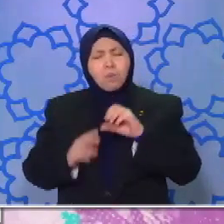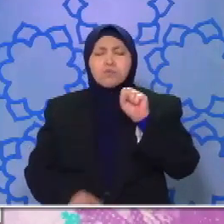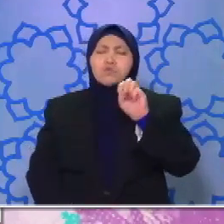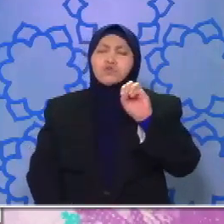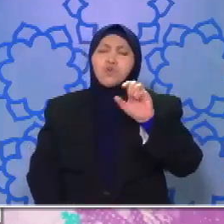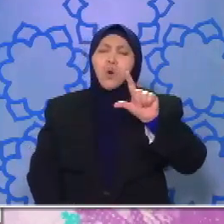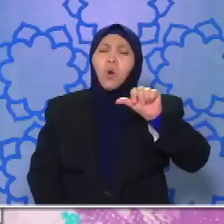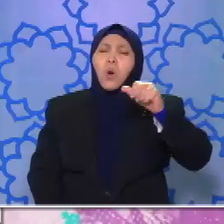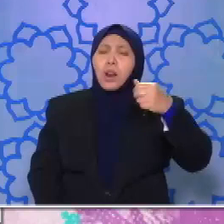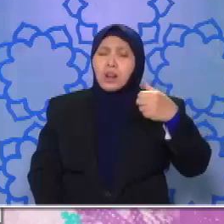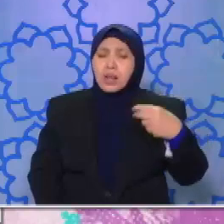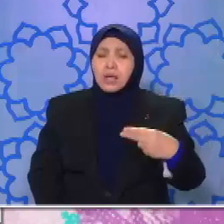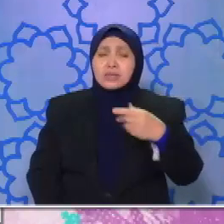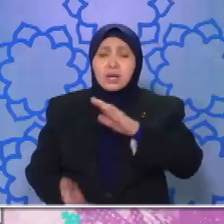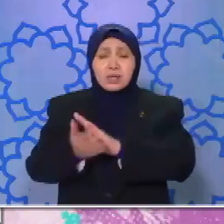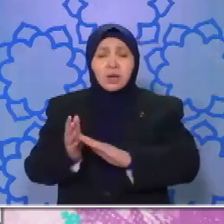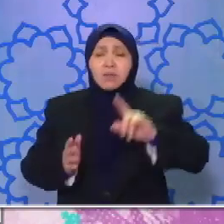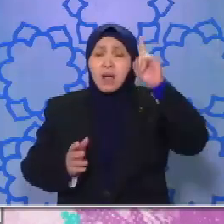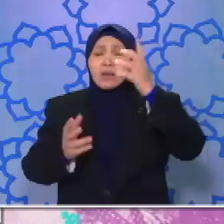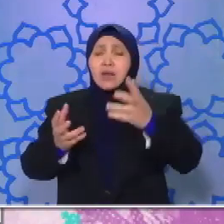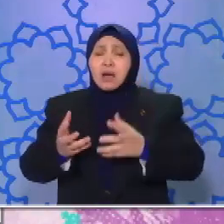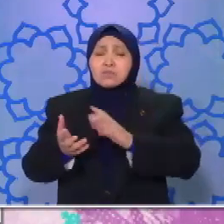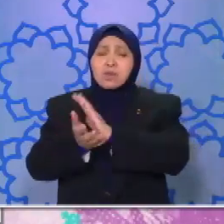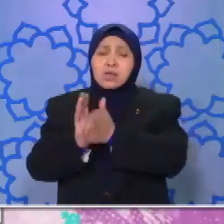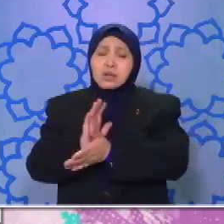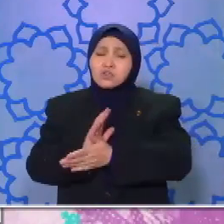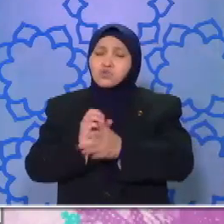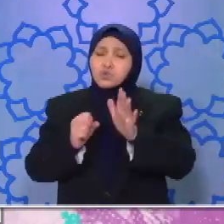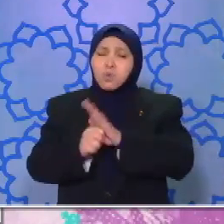وكان أبوهما صالحا